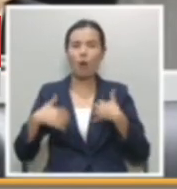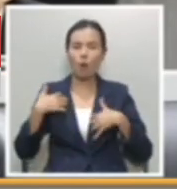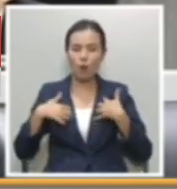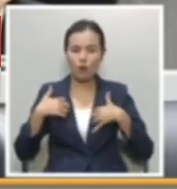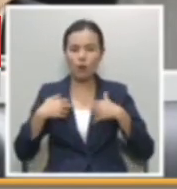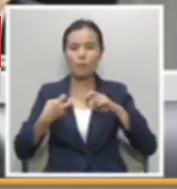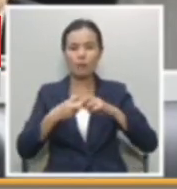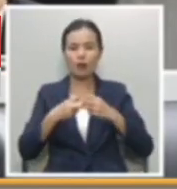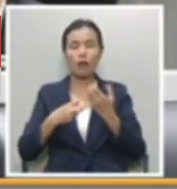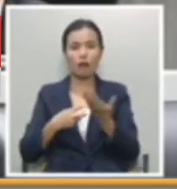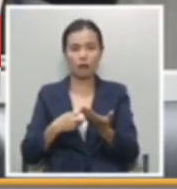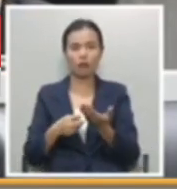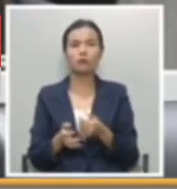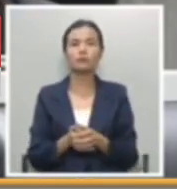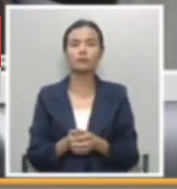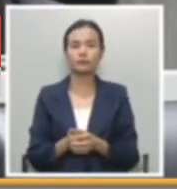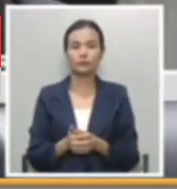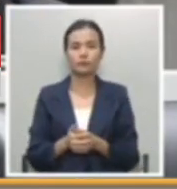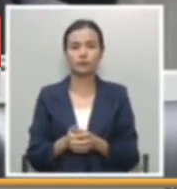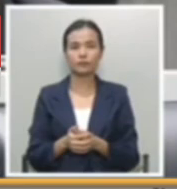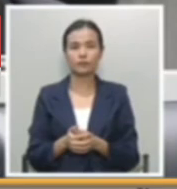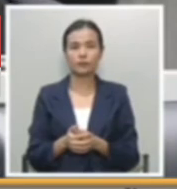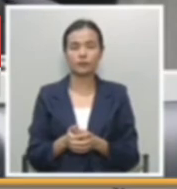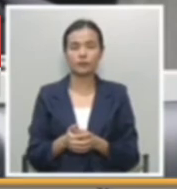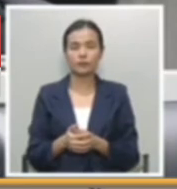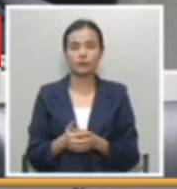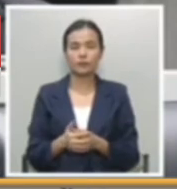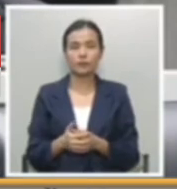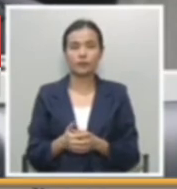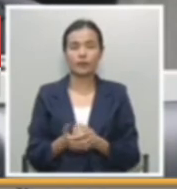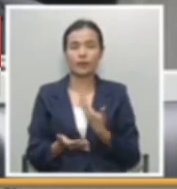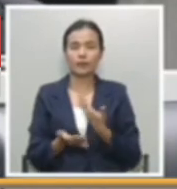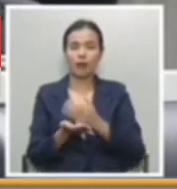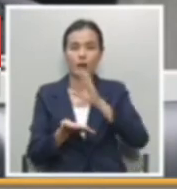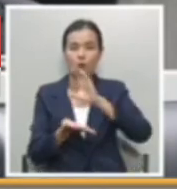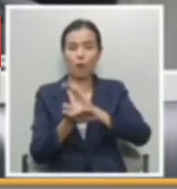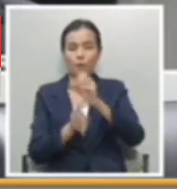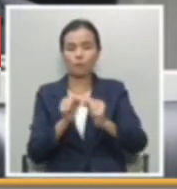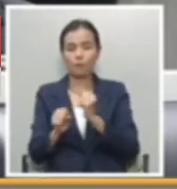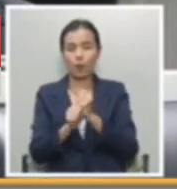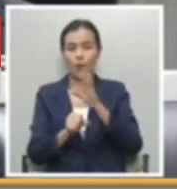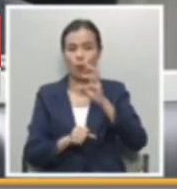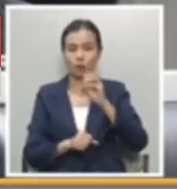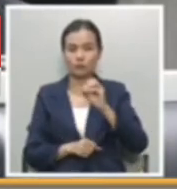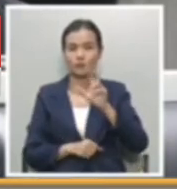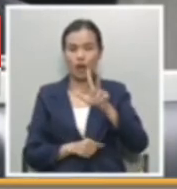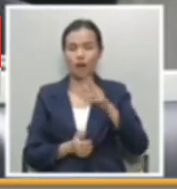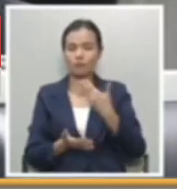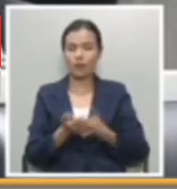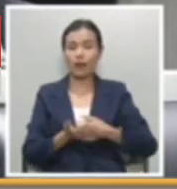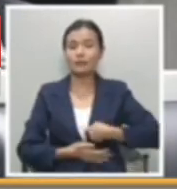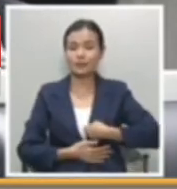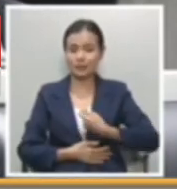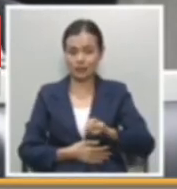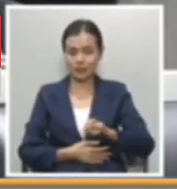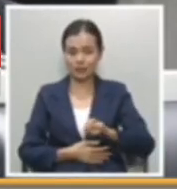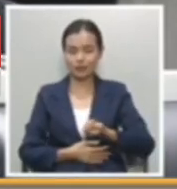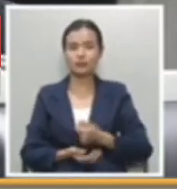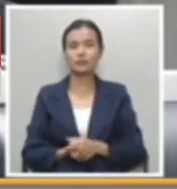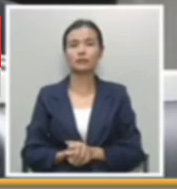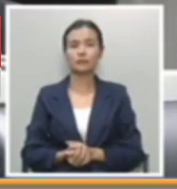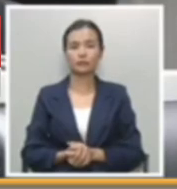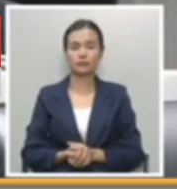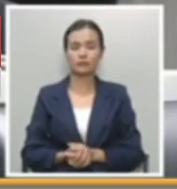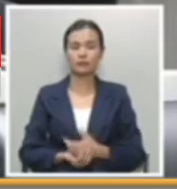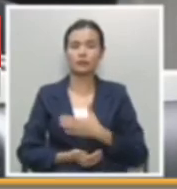อยู่ในส่วนของงบประมาณ63ด้านค่าใช้จ่ายนะครับท่านประธานที่เคาร